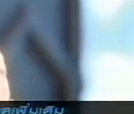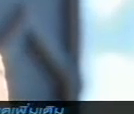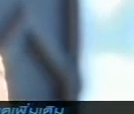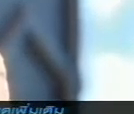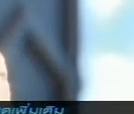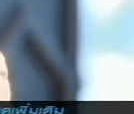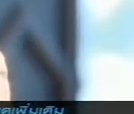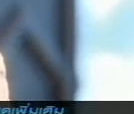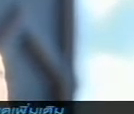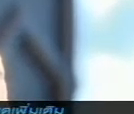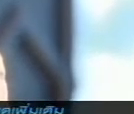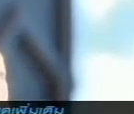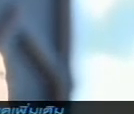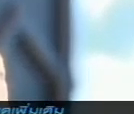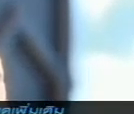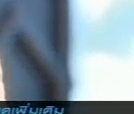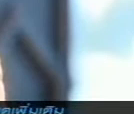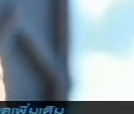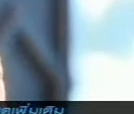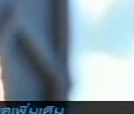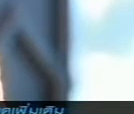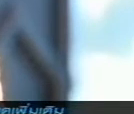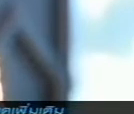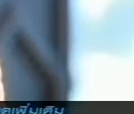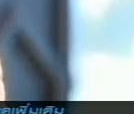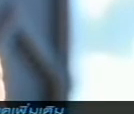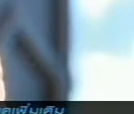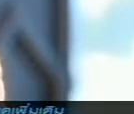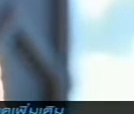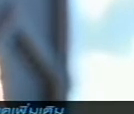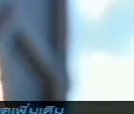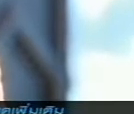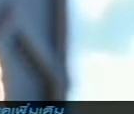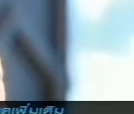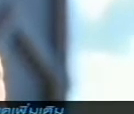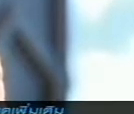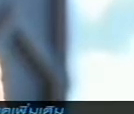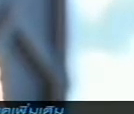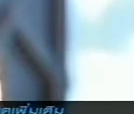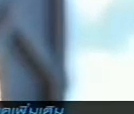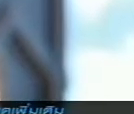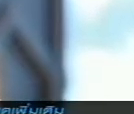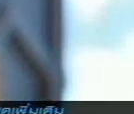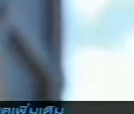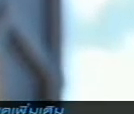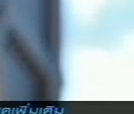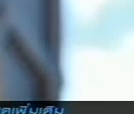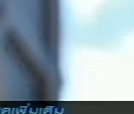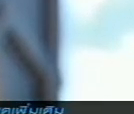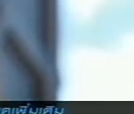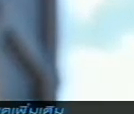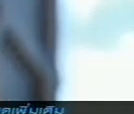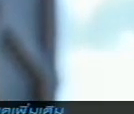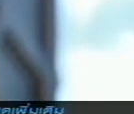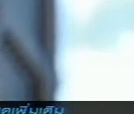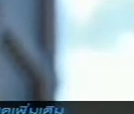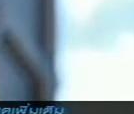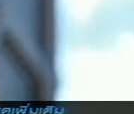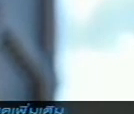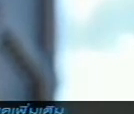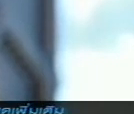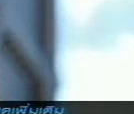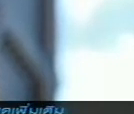ที่มีประโยชน์ค่ะก็อยากให้ร่วมกันนะคะร้อยมือสร้างเมืองค่ะช่วยกันในการเสนอความคิดดีๆเพื่อเราจะได้ร่วมกันพัฒนา